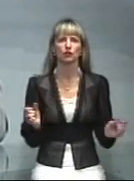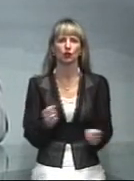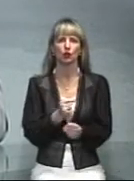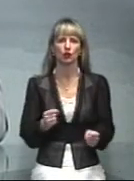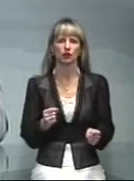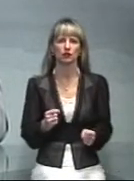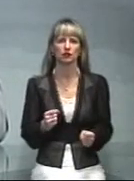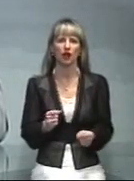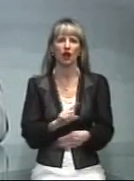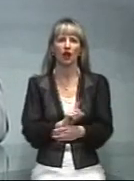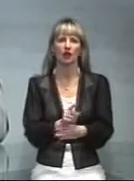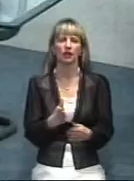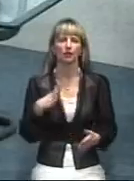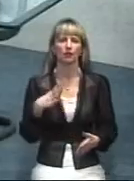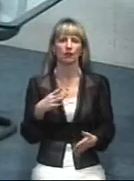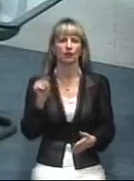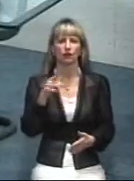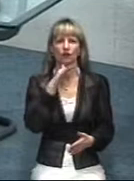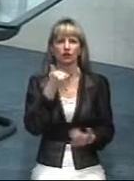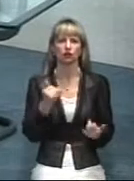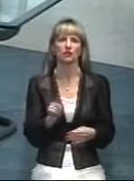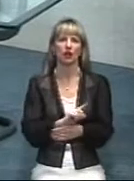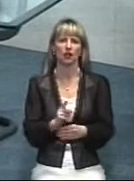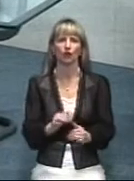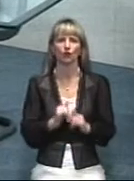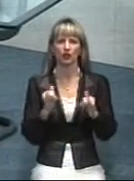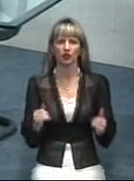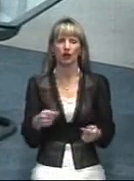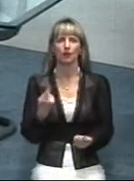час. Тепер радарів стало більше, відповідно,